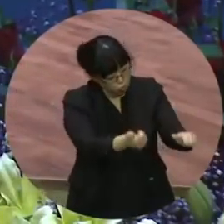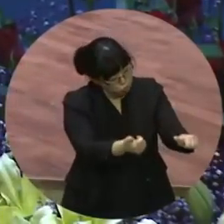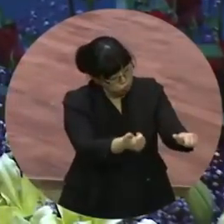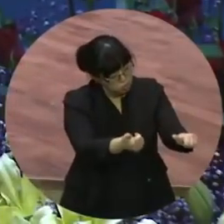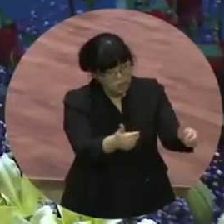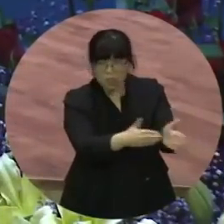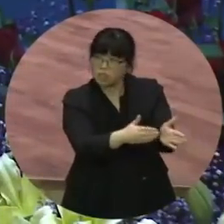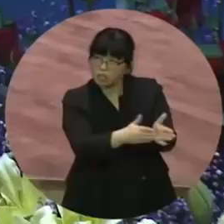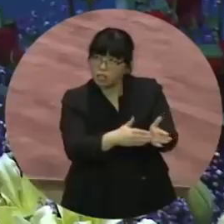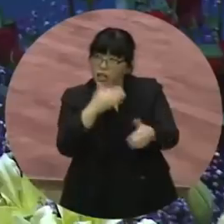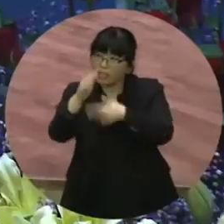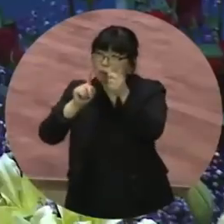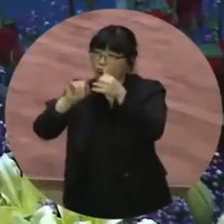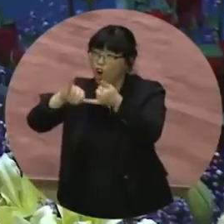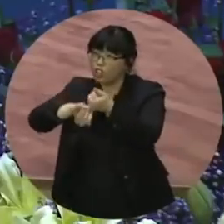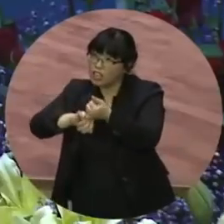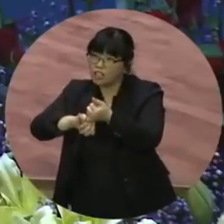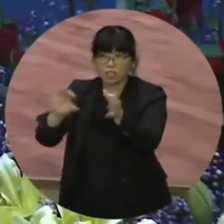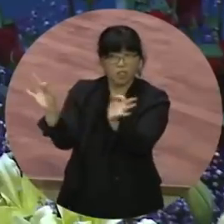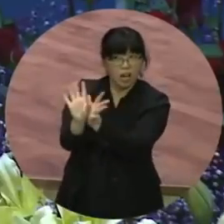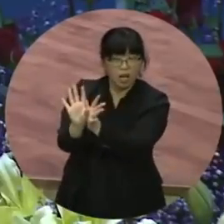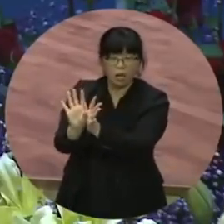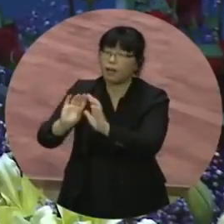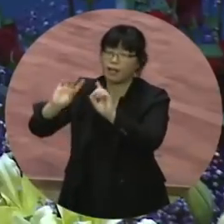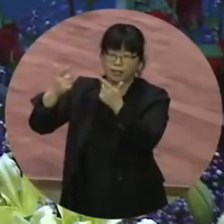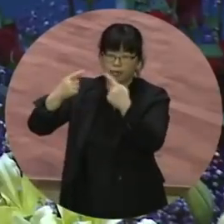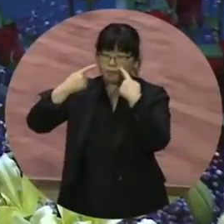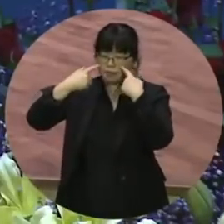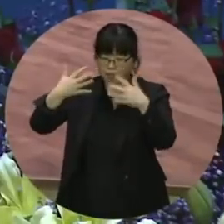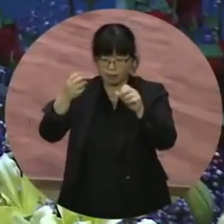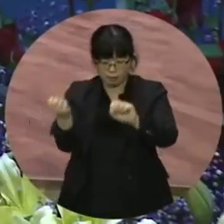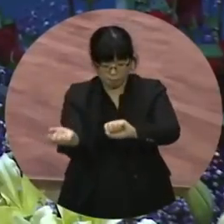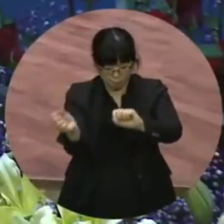다시 살려줄 줄로 믿었다. 이게 보통 믿음이 아니에요.